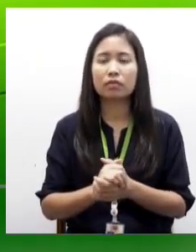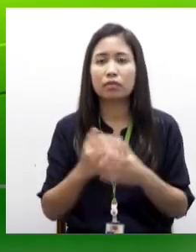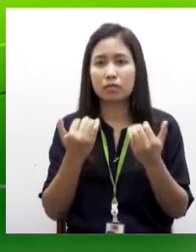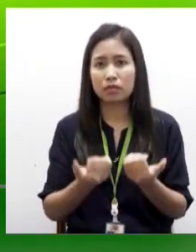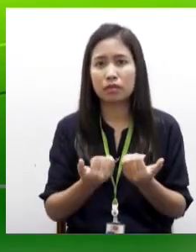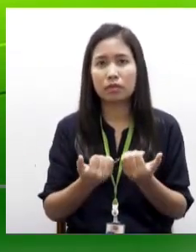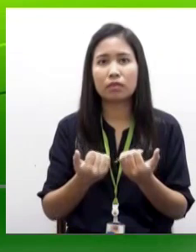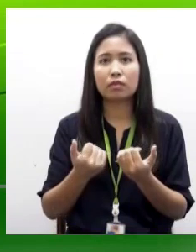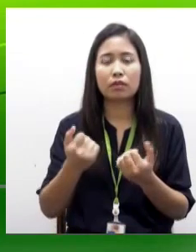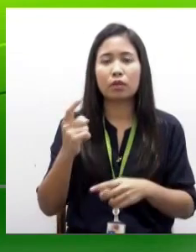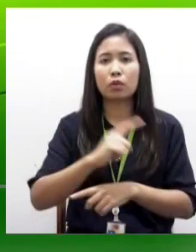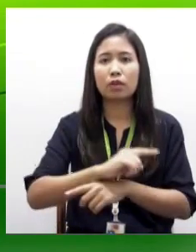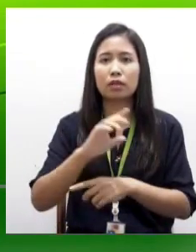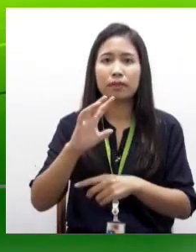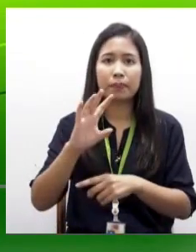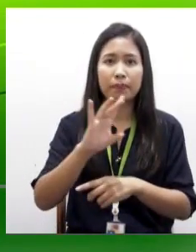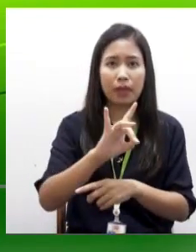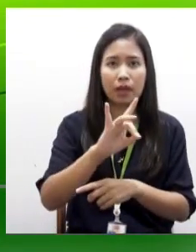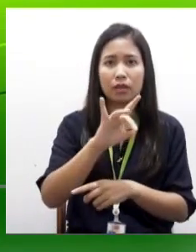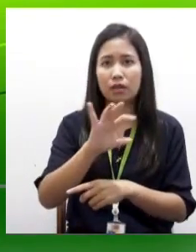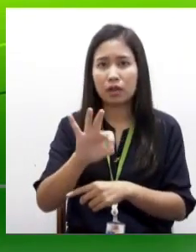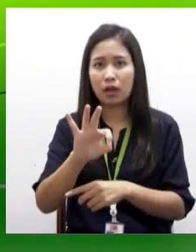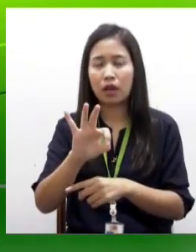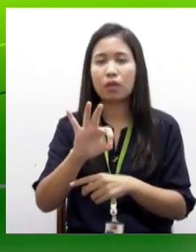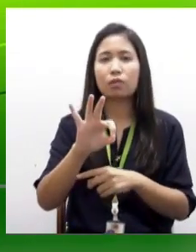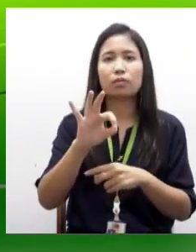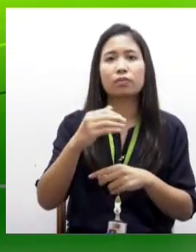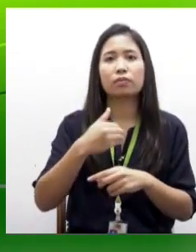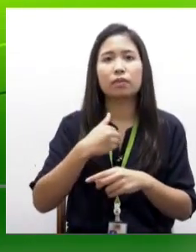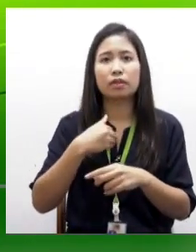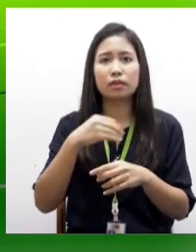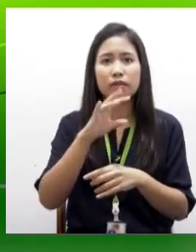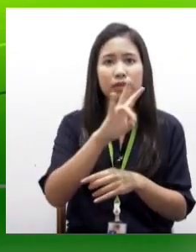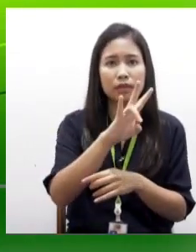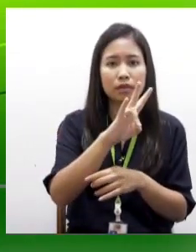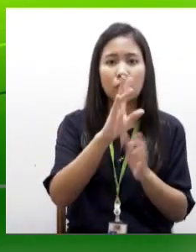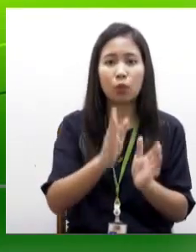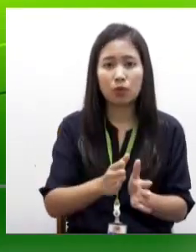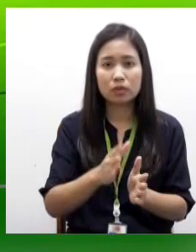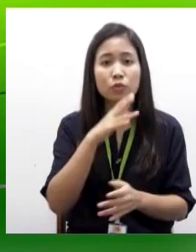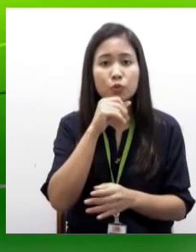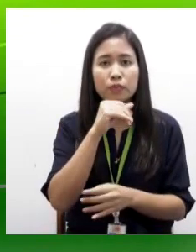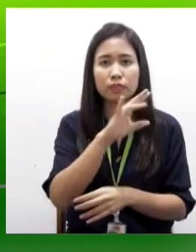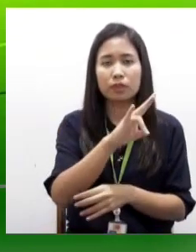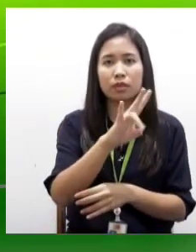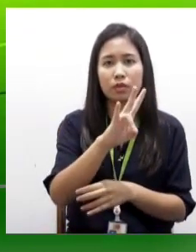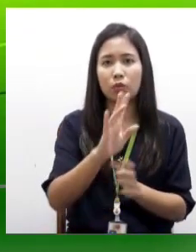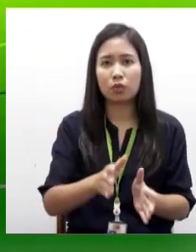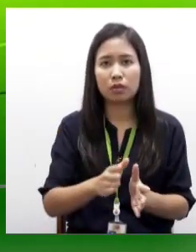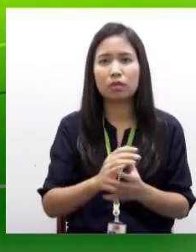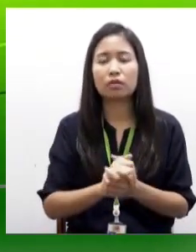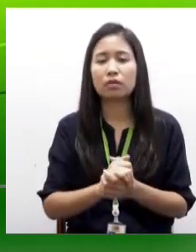คนนะครับในขณะเดียวกันครับคนที่ติดเชื้อจริงๆนะครับณวันนี้นะครับณวันที่8วันที่ 9นี้เรามีคนติดเชื้ออยู่ 7คนนะครับอ่าในขณะเดียวกันก็เพิ่มขึ้นในวันที่18